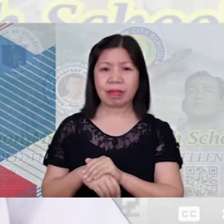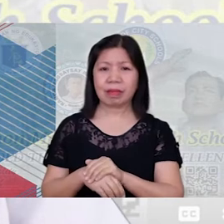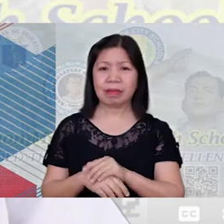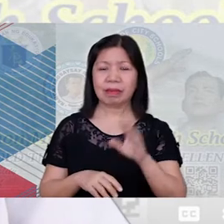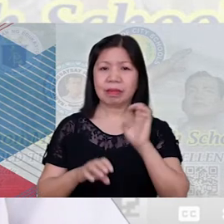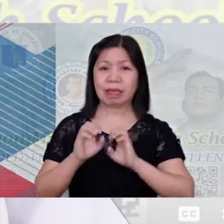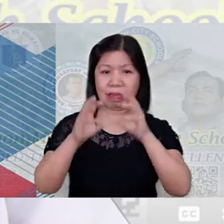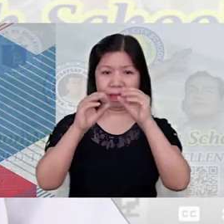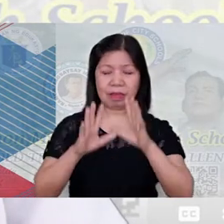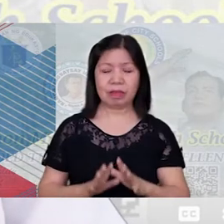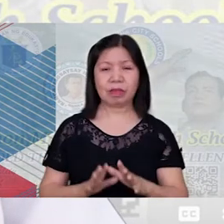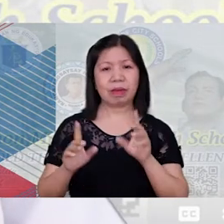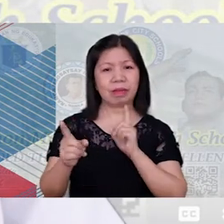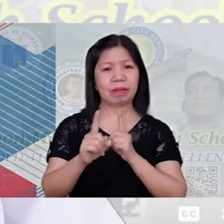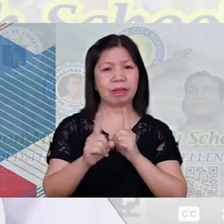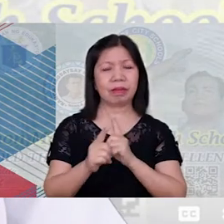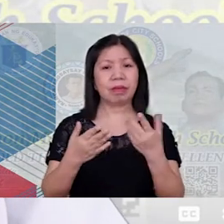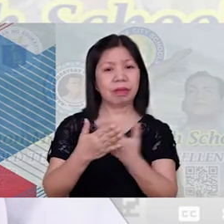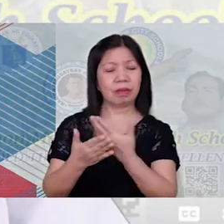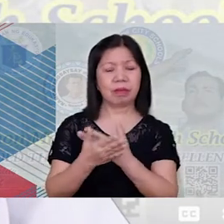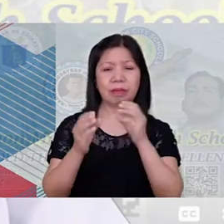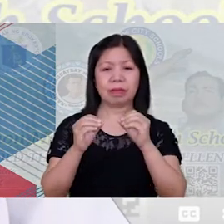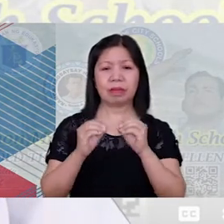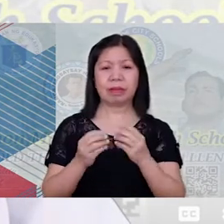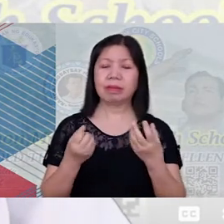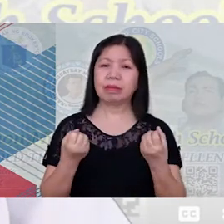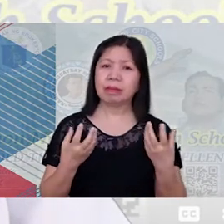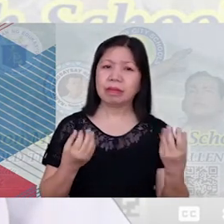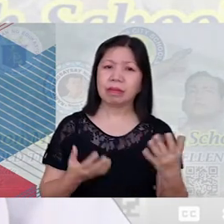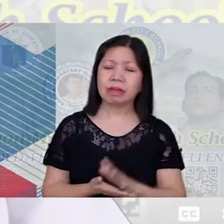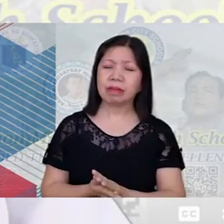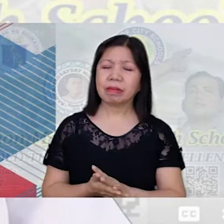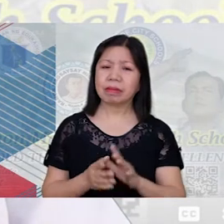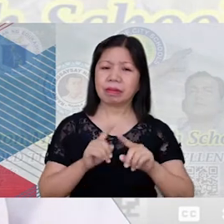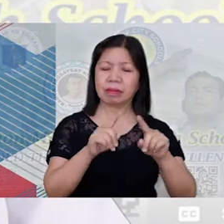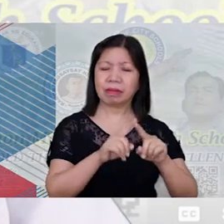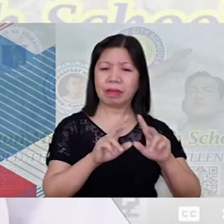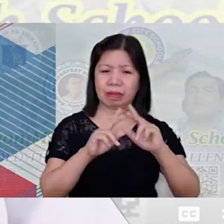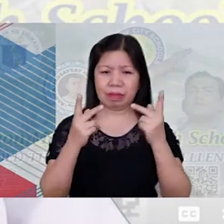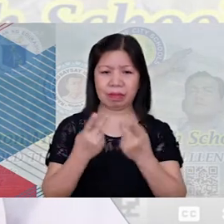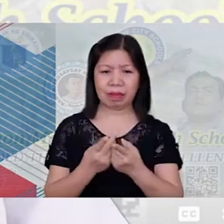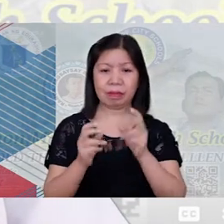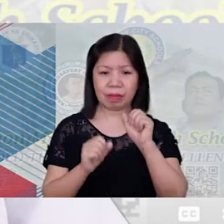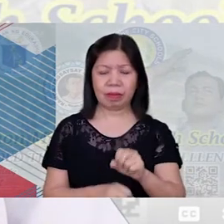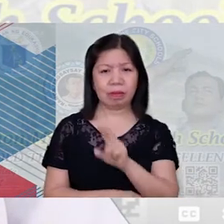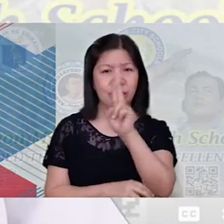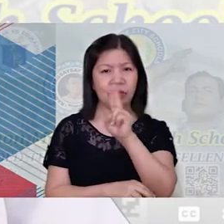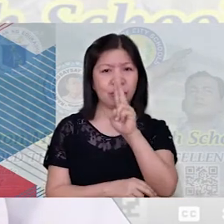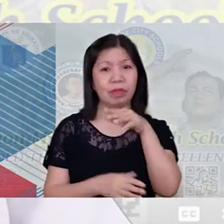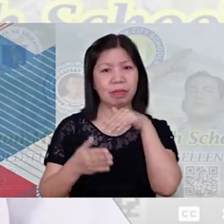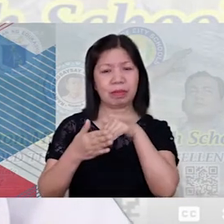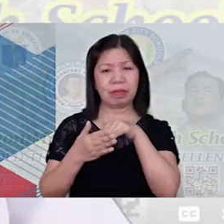sa bagong sistema ng pagtuturo. Pinarami ang mga kagamitang pampagtuturo upang magamit natin